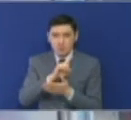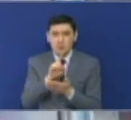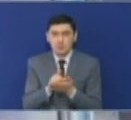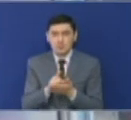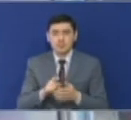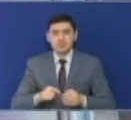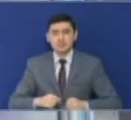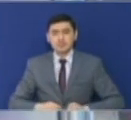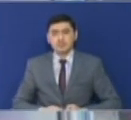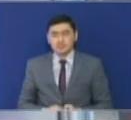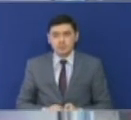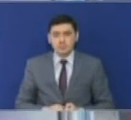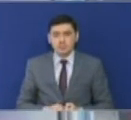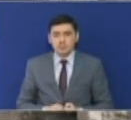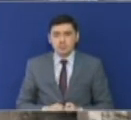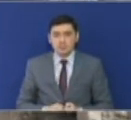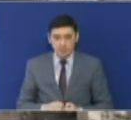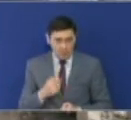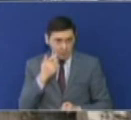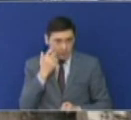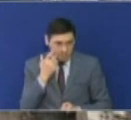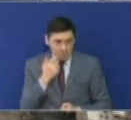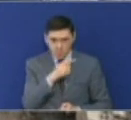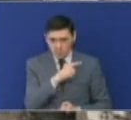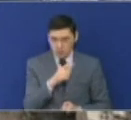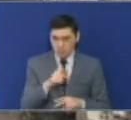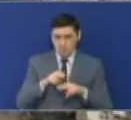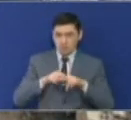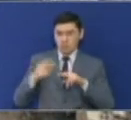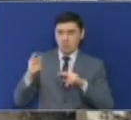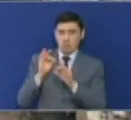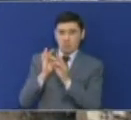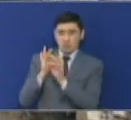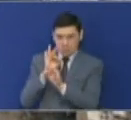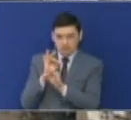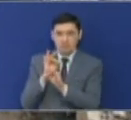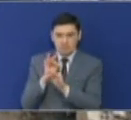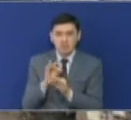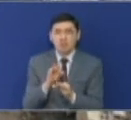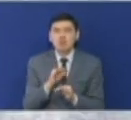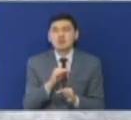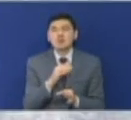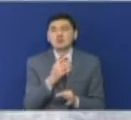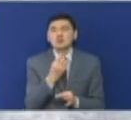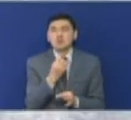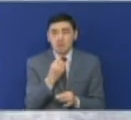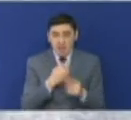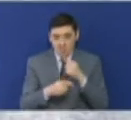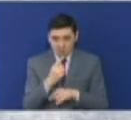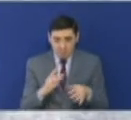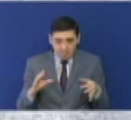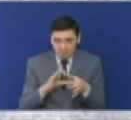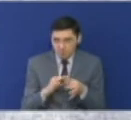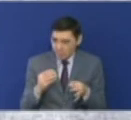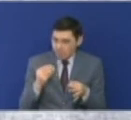должники будут подключены только после полной оплаты долга. Кроме того, нужно будет оплатить и стоимость самого подключения, а